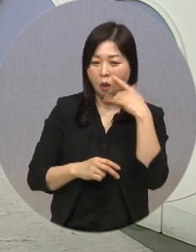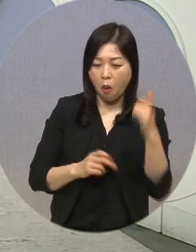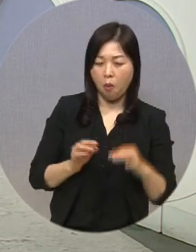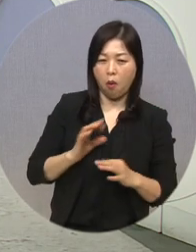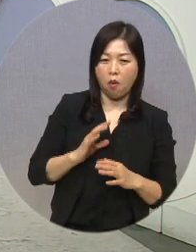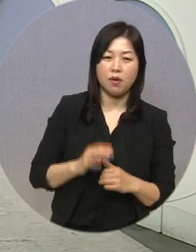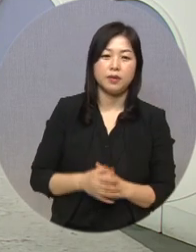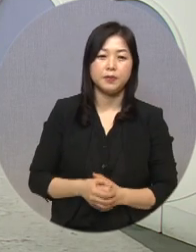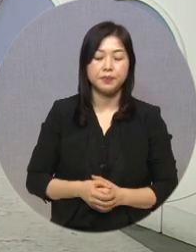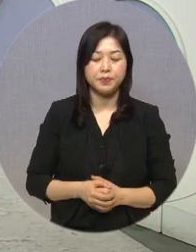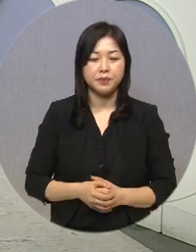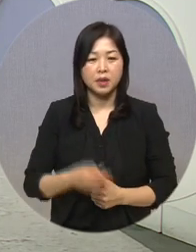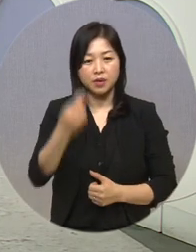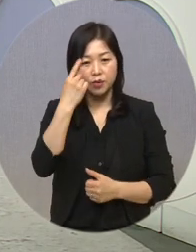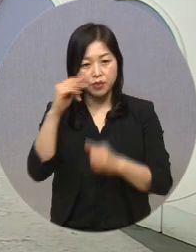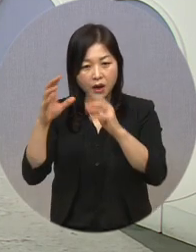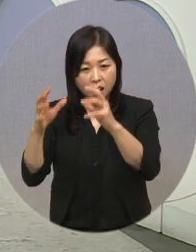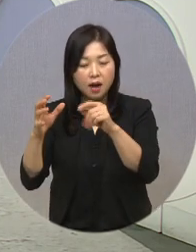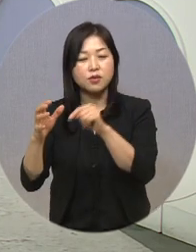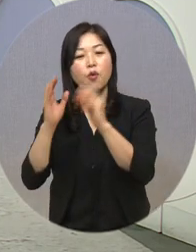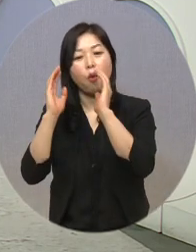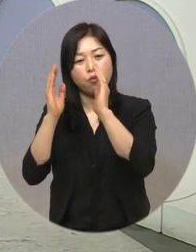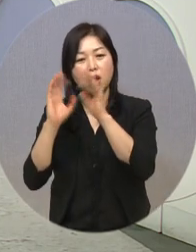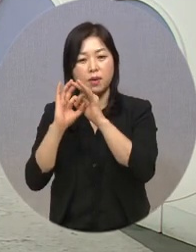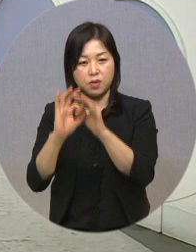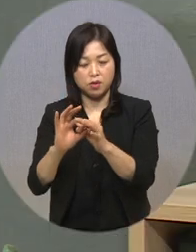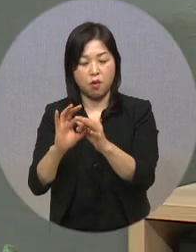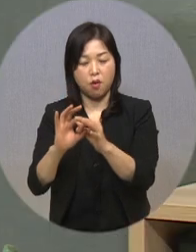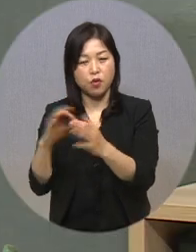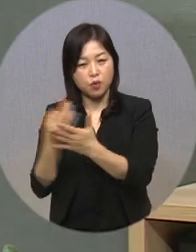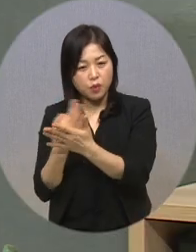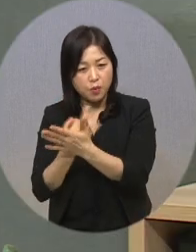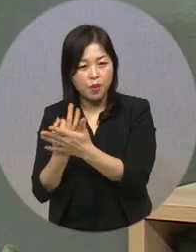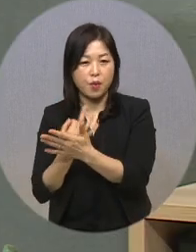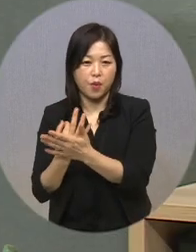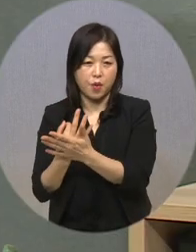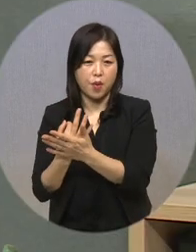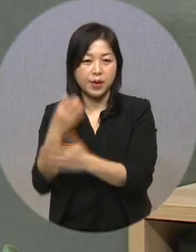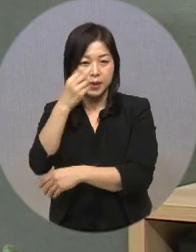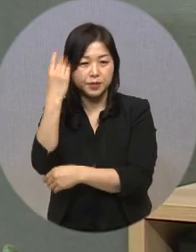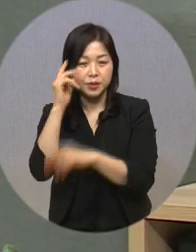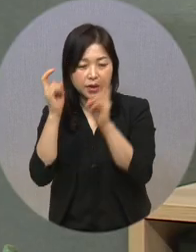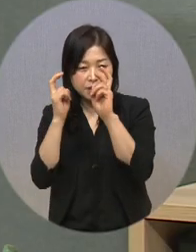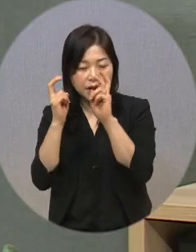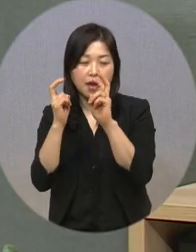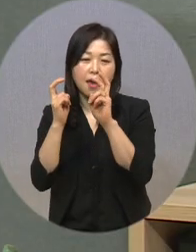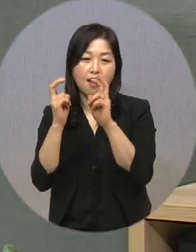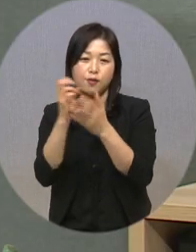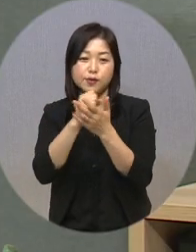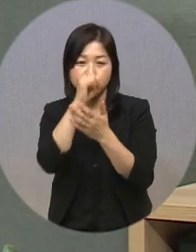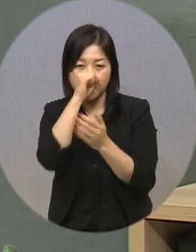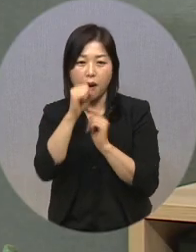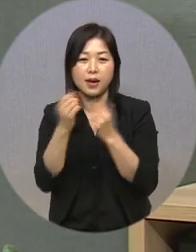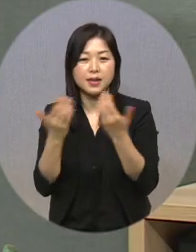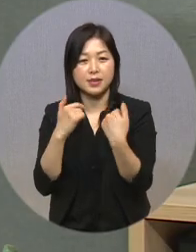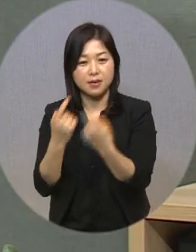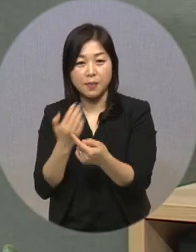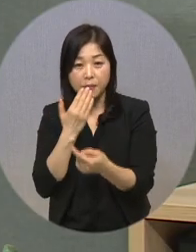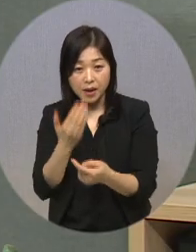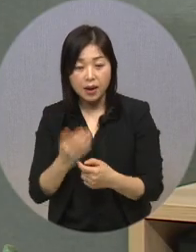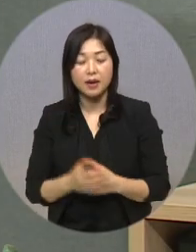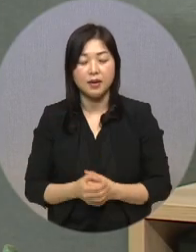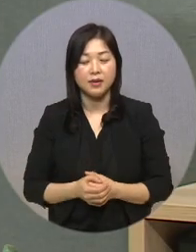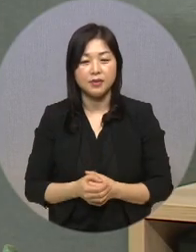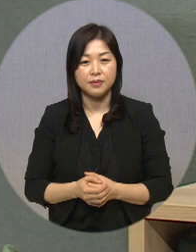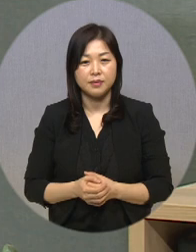미국에 유학을 하시면서 이제 고학도 하시고 이제 신문사에 운이 좋아서 근무를 하게